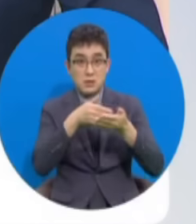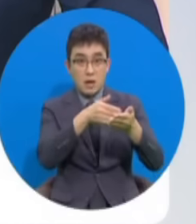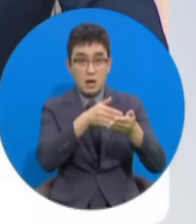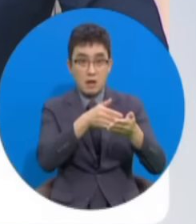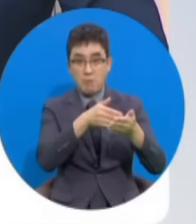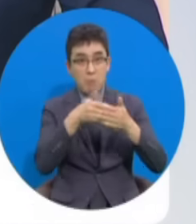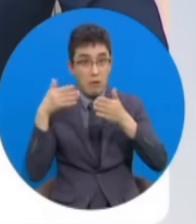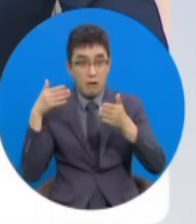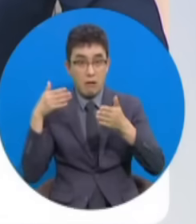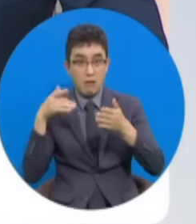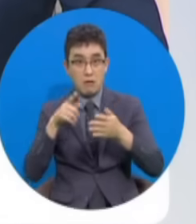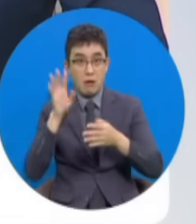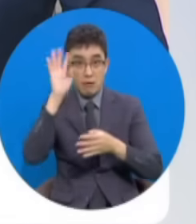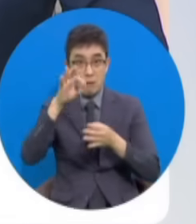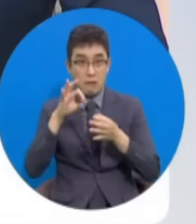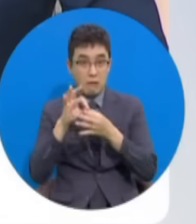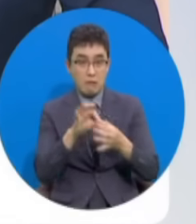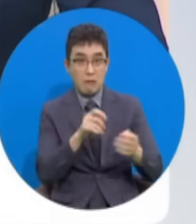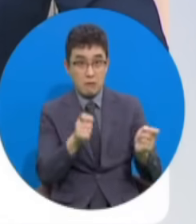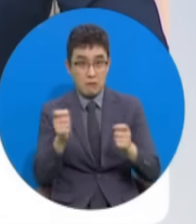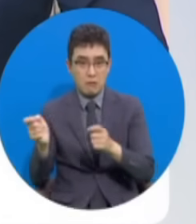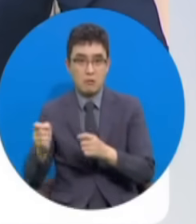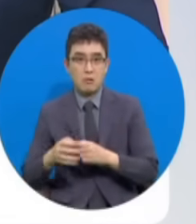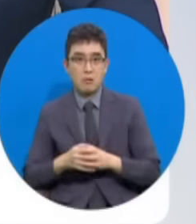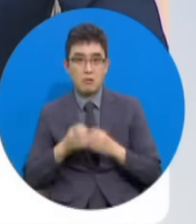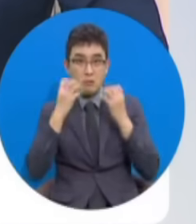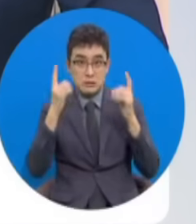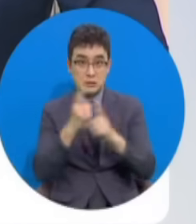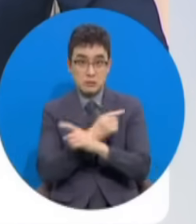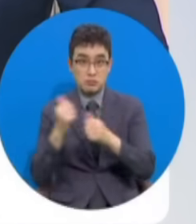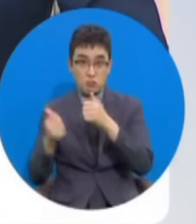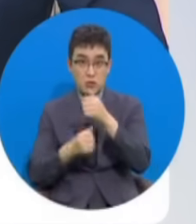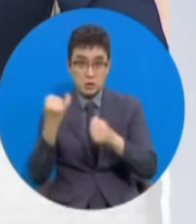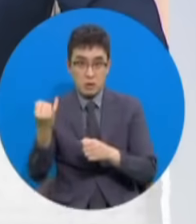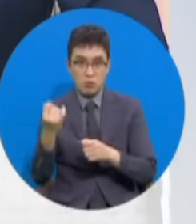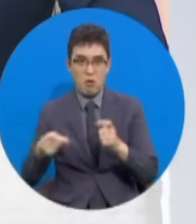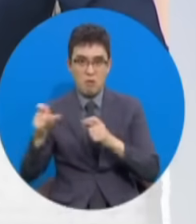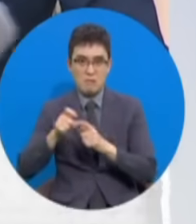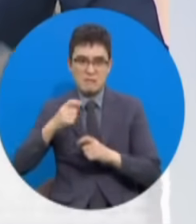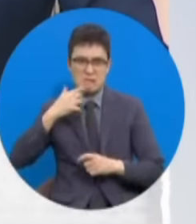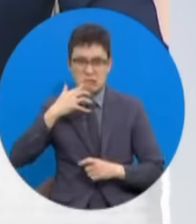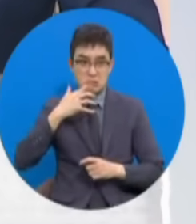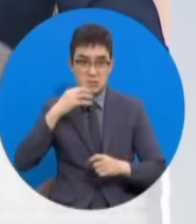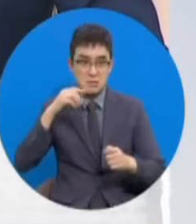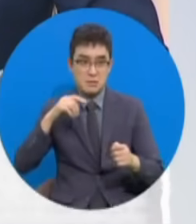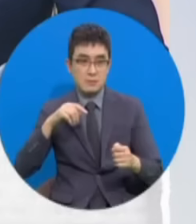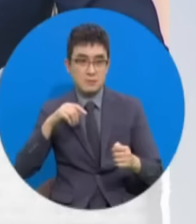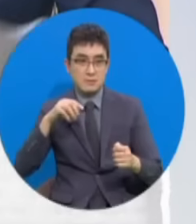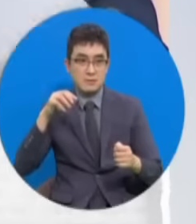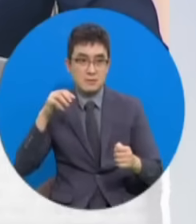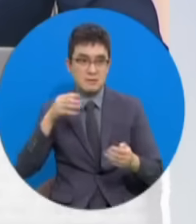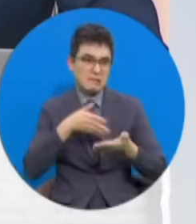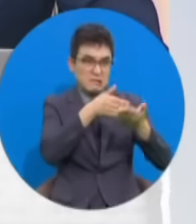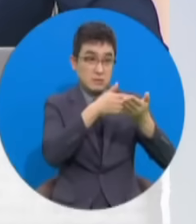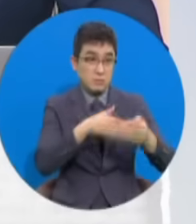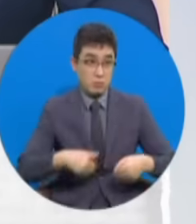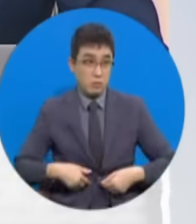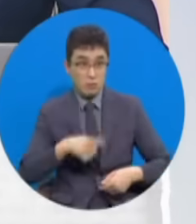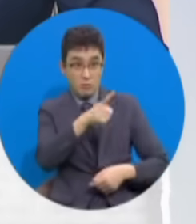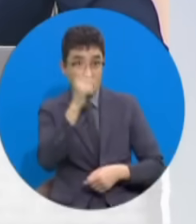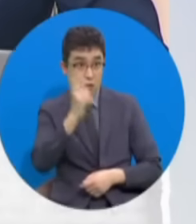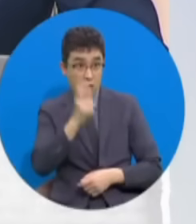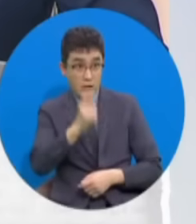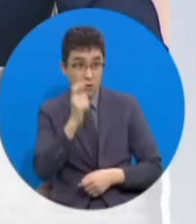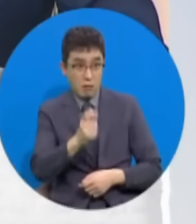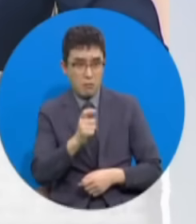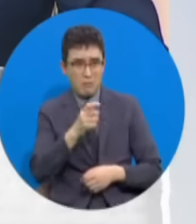미적되고 있는 모습을 보인다면 사실 혁신위원장이 더 대차게, 더 강하게 나갈 필요가 있다고 봅니다. 오. 나 이거 못한다. 이런 식으로 안 되면은 민주당